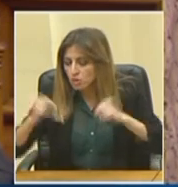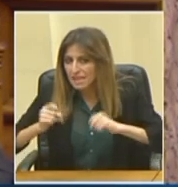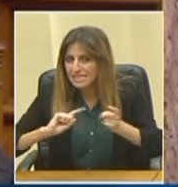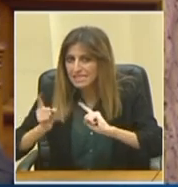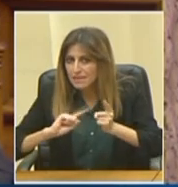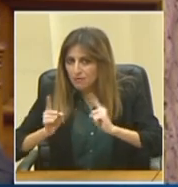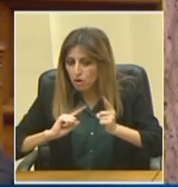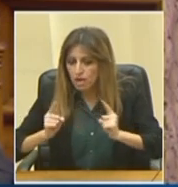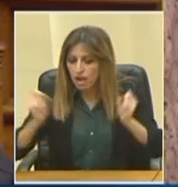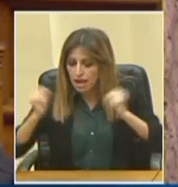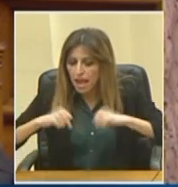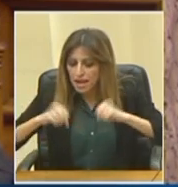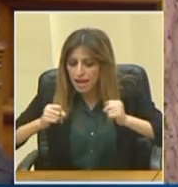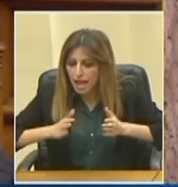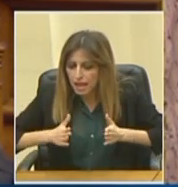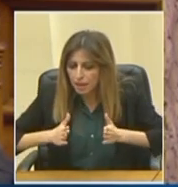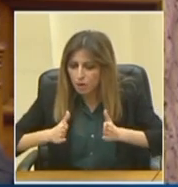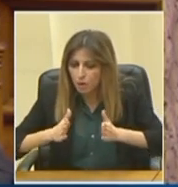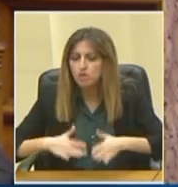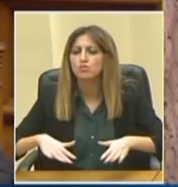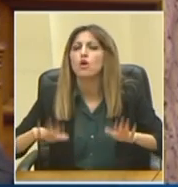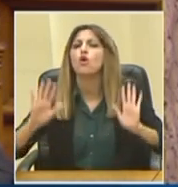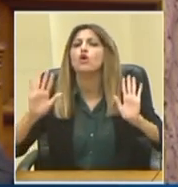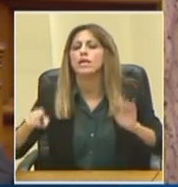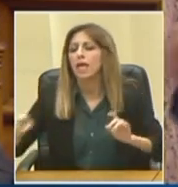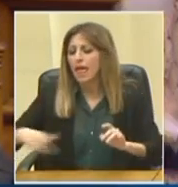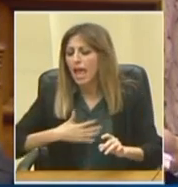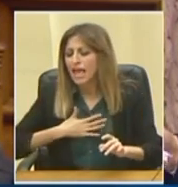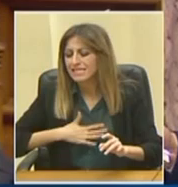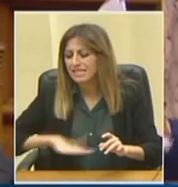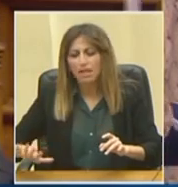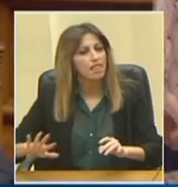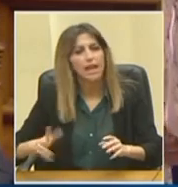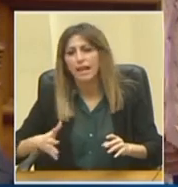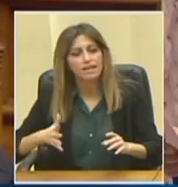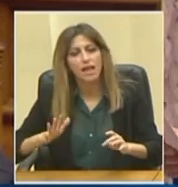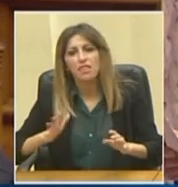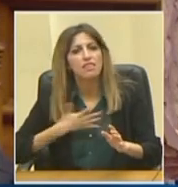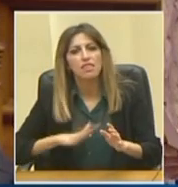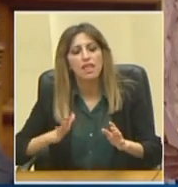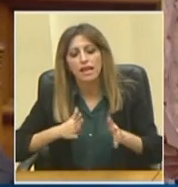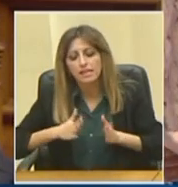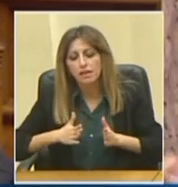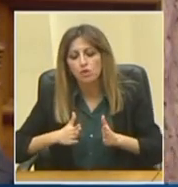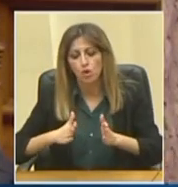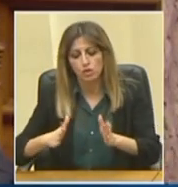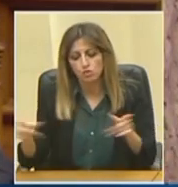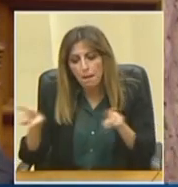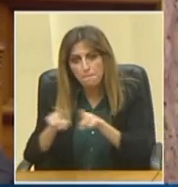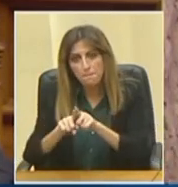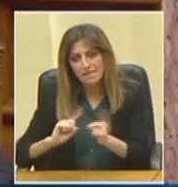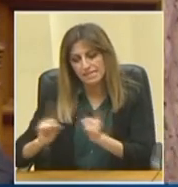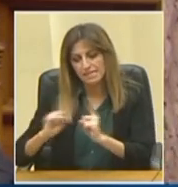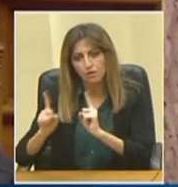συνταγματικός νομοθέτης, αλλά να προχωρήσετε σε μια ιδεολογικά δική σας αναθεώρηση.